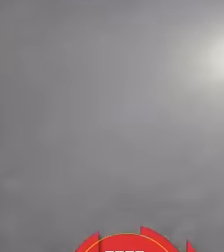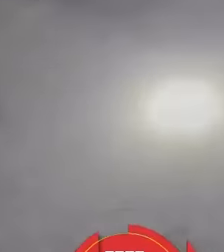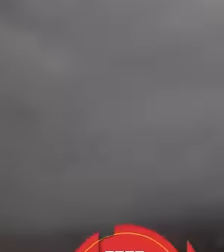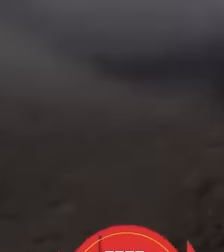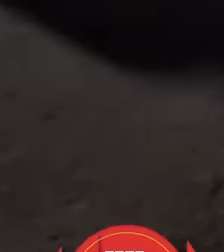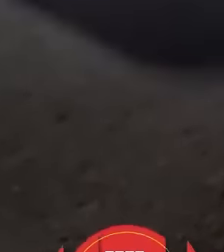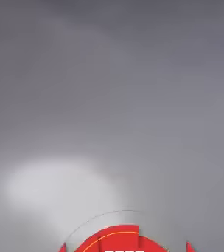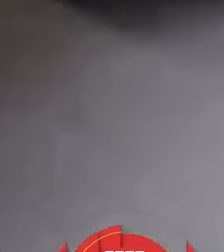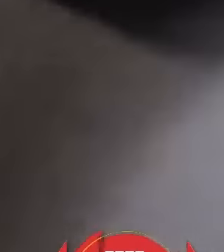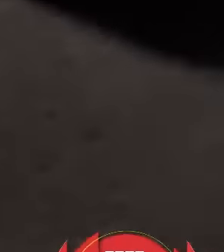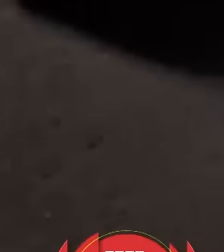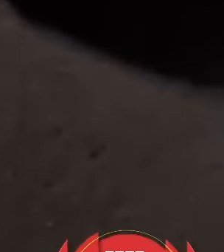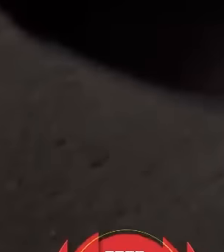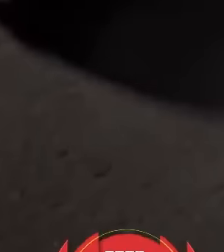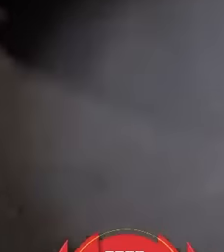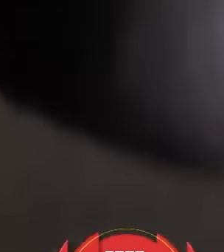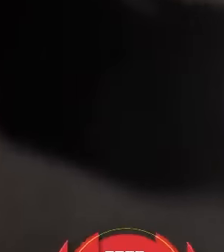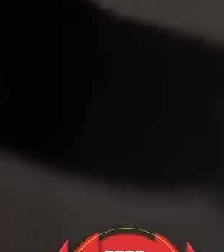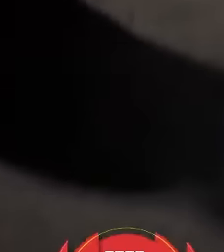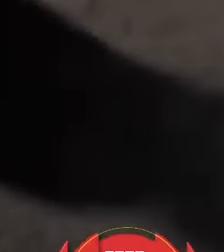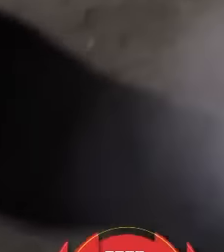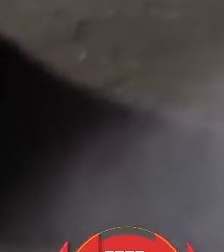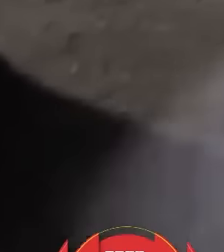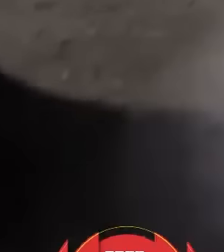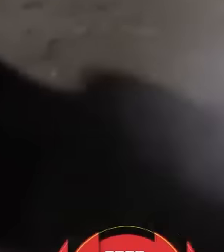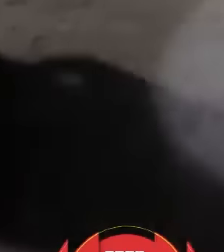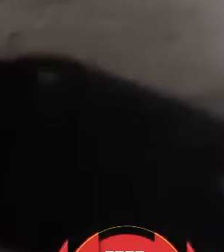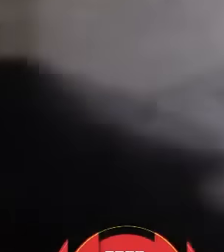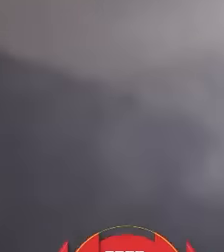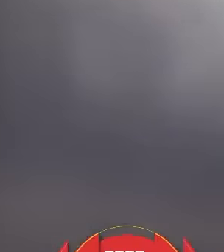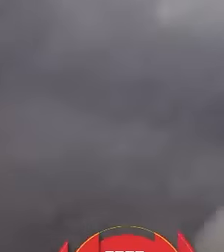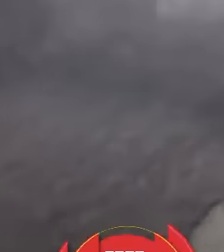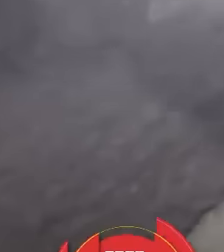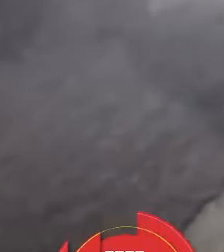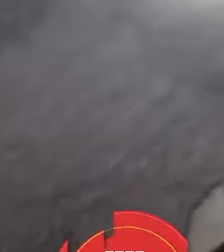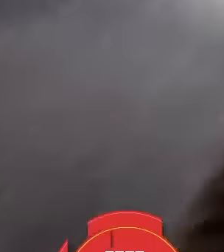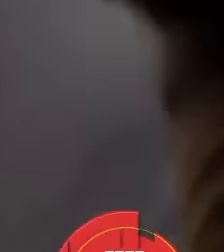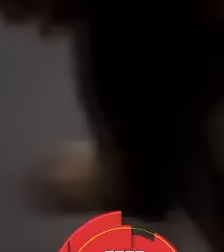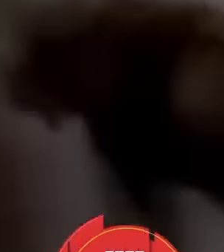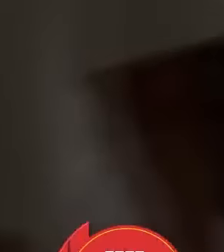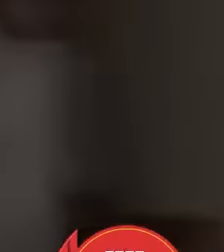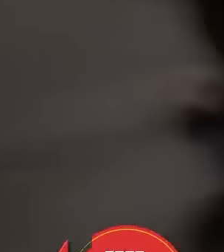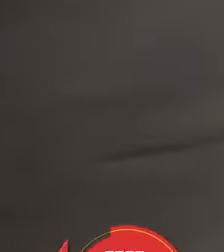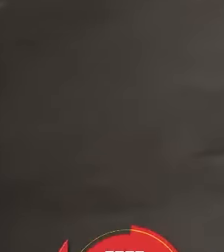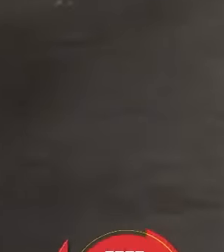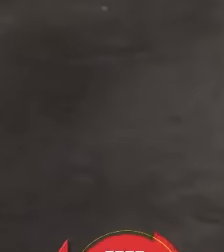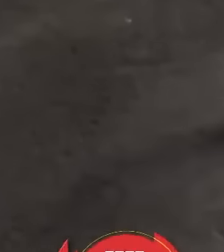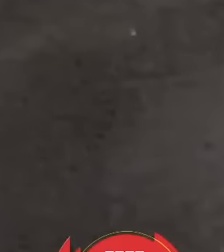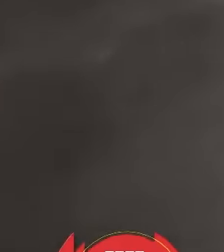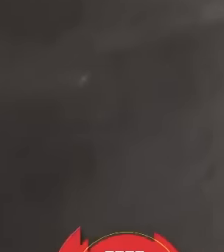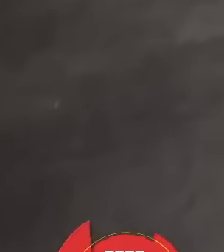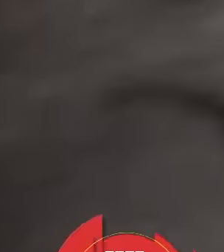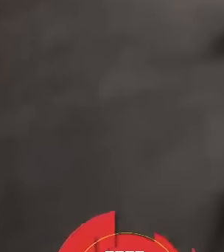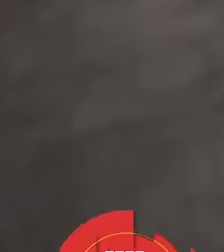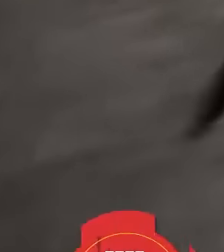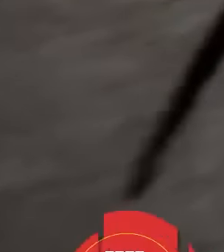น เล่นมันจะเล่นนะคะแต่ทีนี้พอเหมือนกับเจ้าหน้าที่จะจับจริงๆอ่ะใช้ถุงไปคลุมอะไรเงี้ยมันก็คงจะหงุดหงิดอะค่